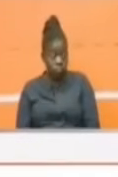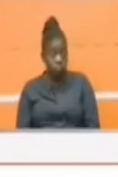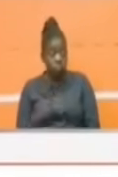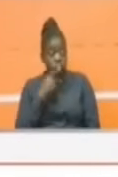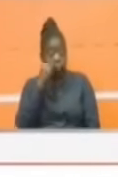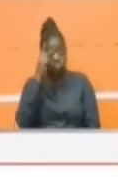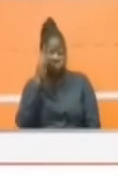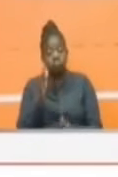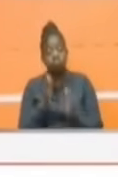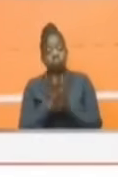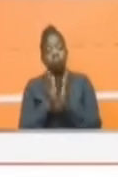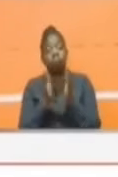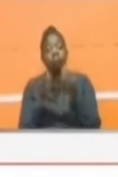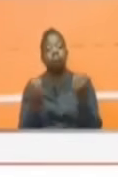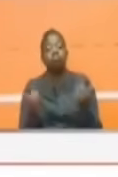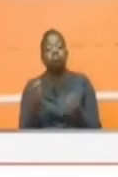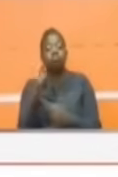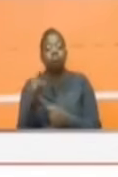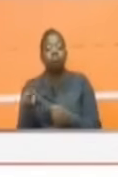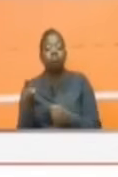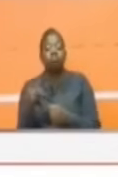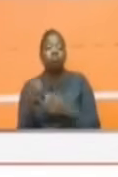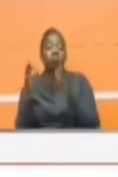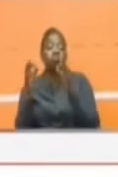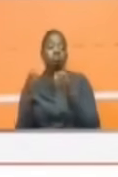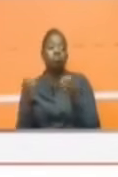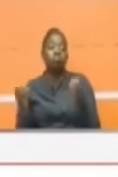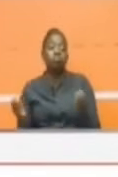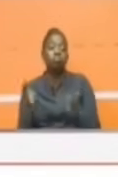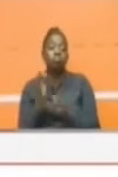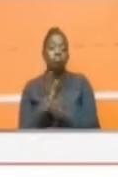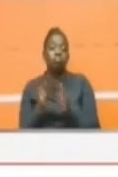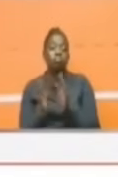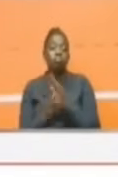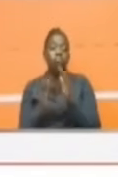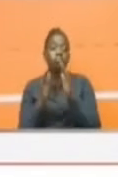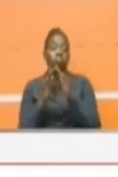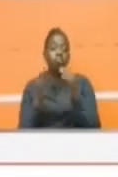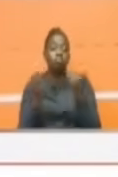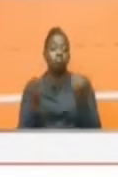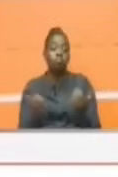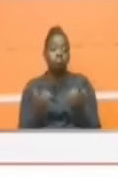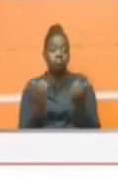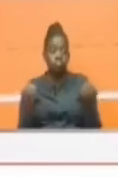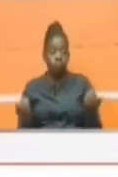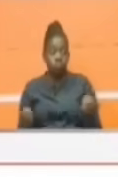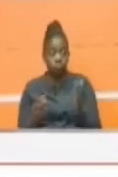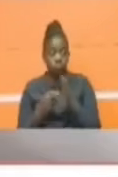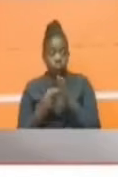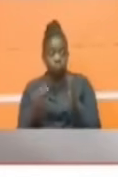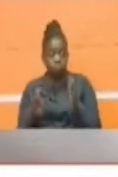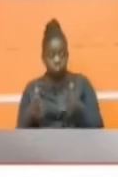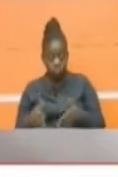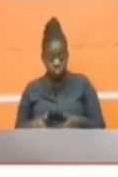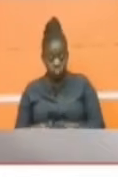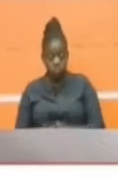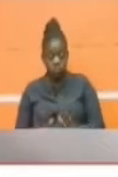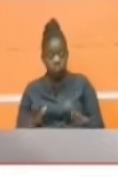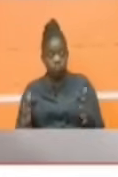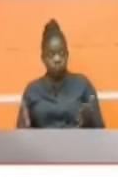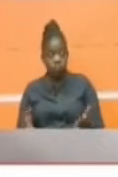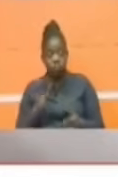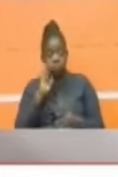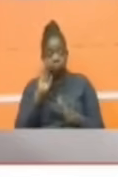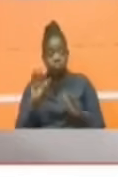b'expose abaana ku bintu ebikyamu bingi abantu bazimba amayumba tegatuuka abaana babalaze bazaala batya obeerawo